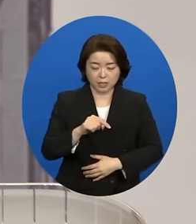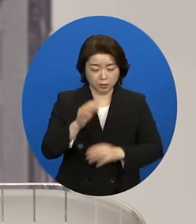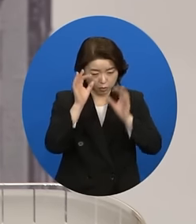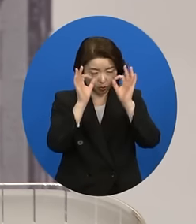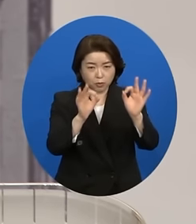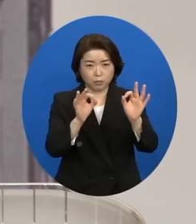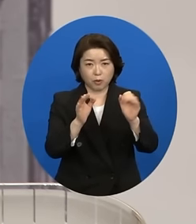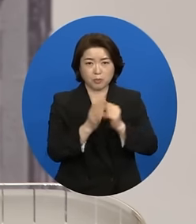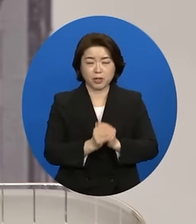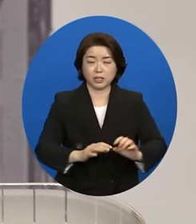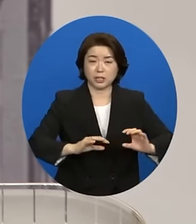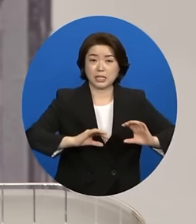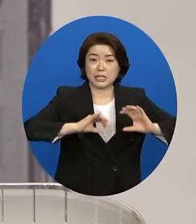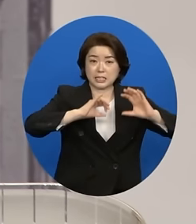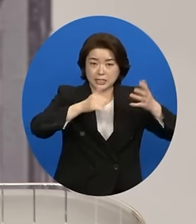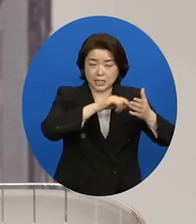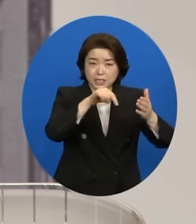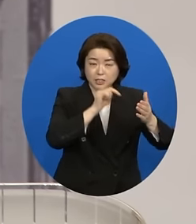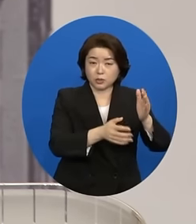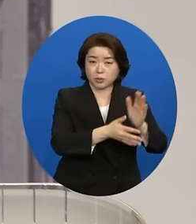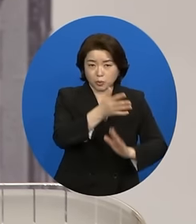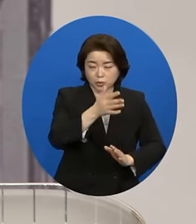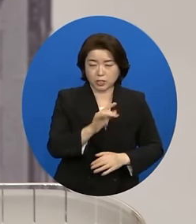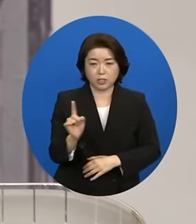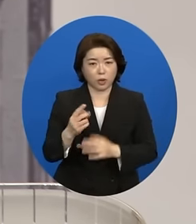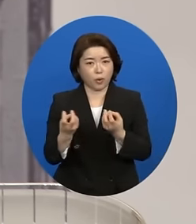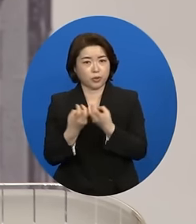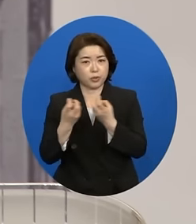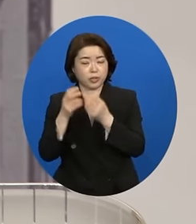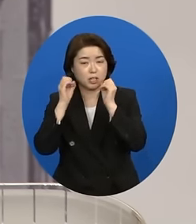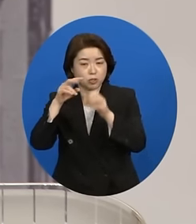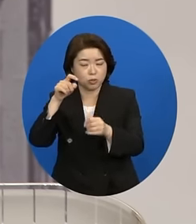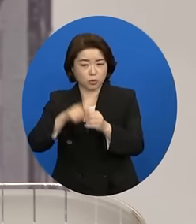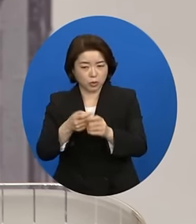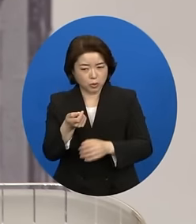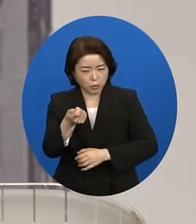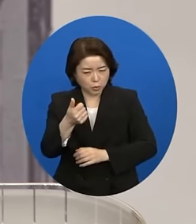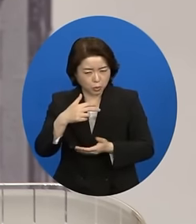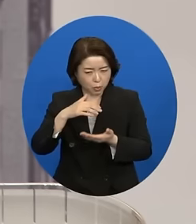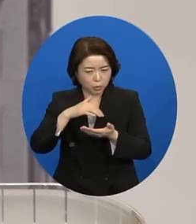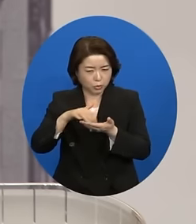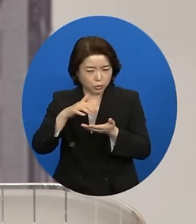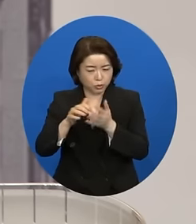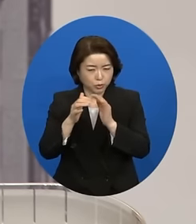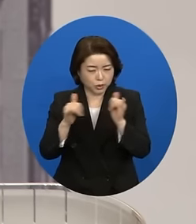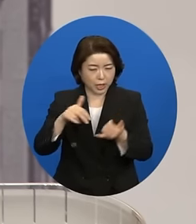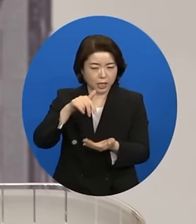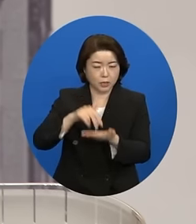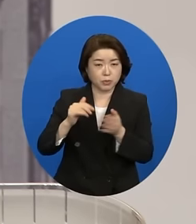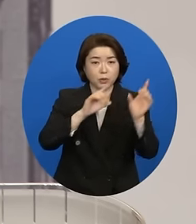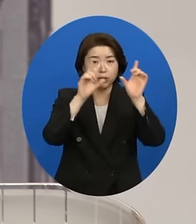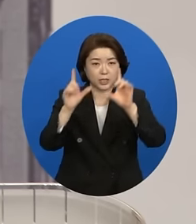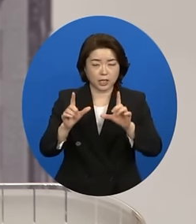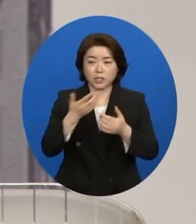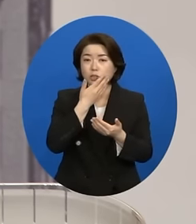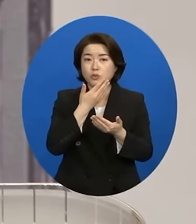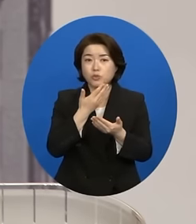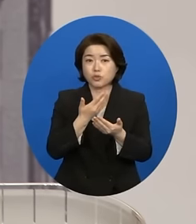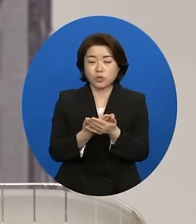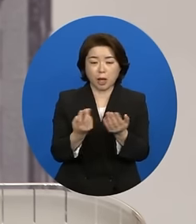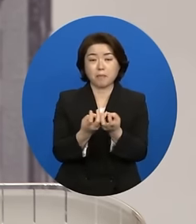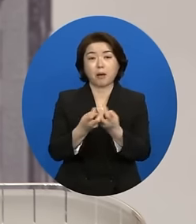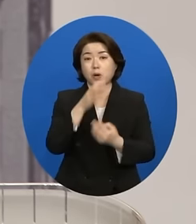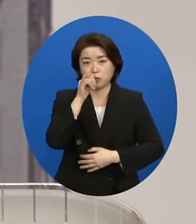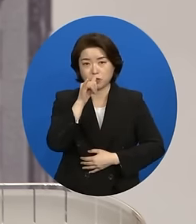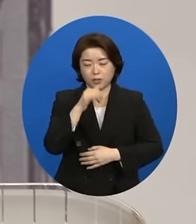되면 우리가 세속적 도시에서 어떻게 성교적인 소수로 살아갈 수 있는지에 대한 중요한 힌트를 보여주고 있습니다. 그가